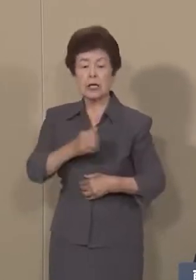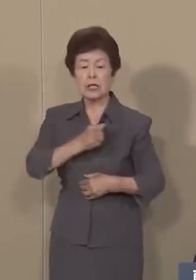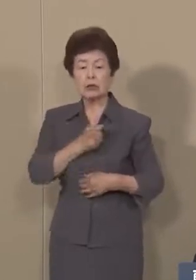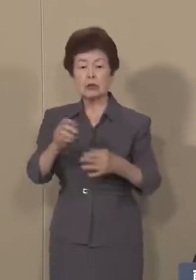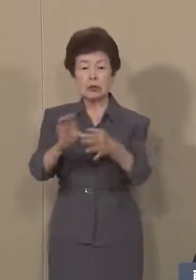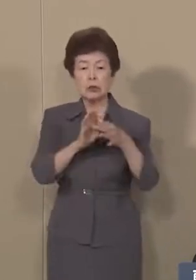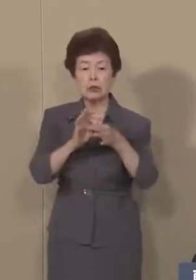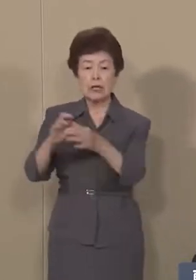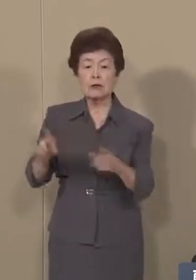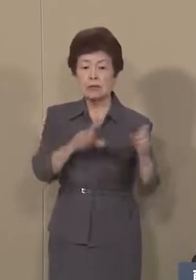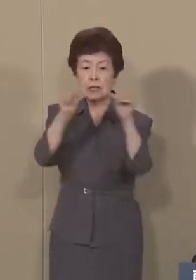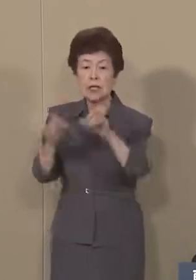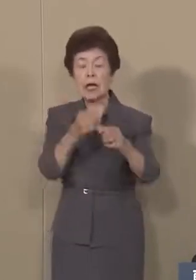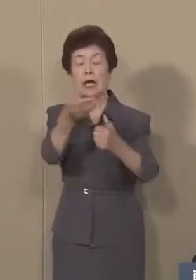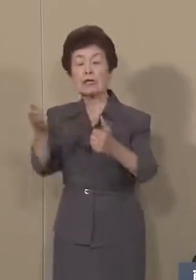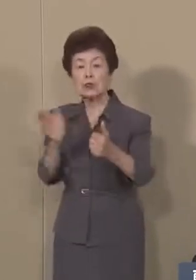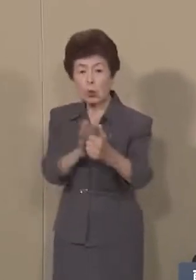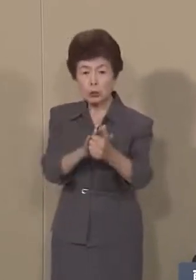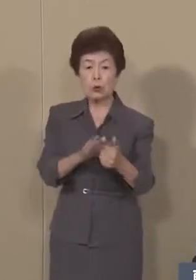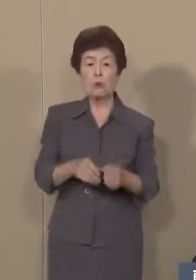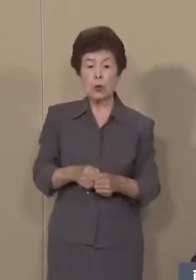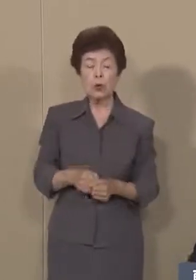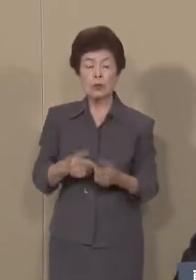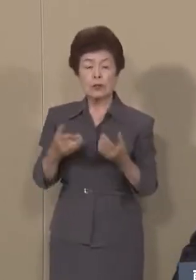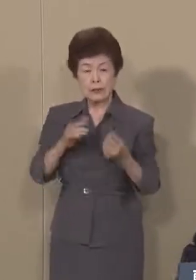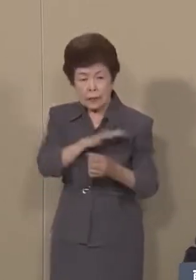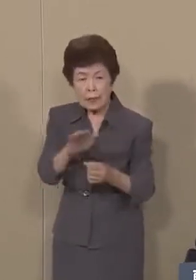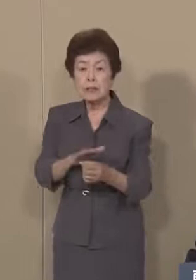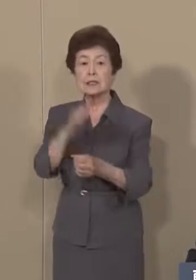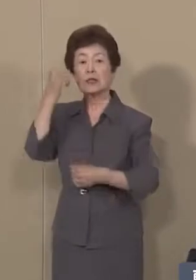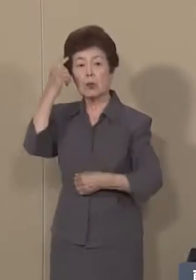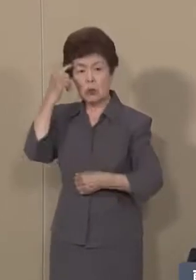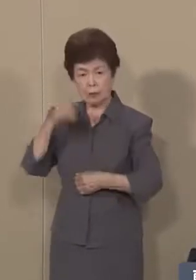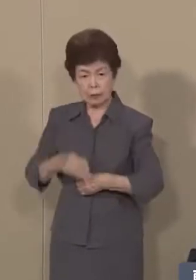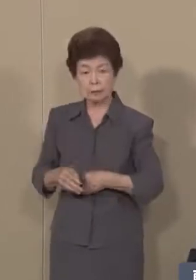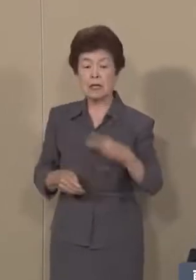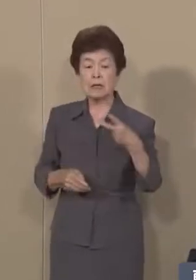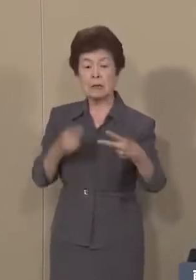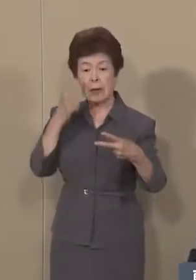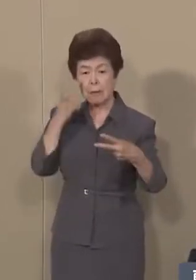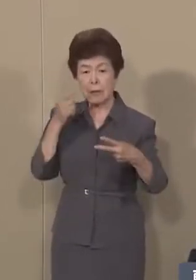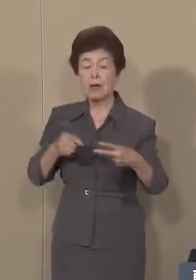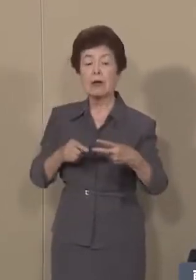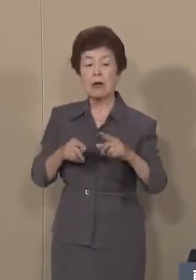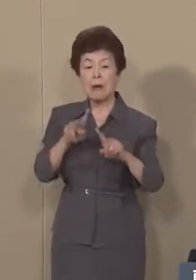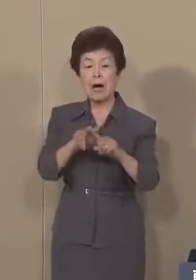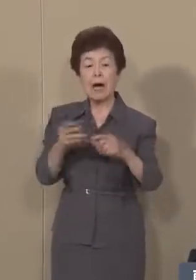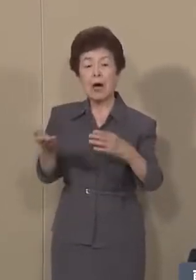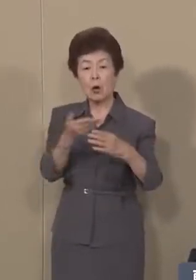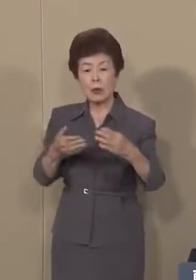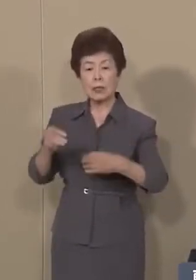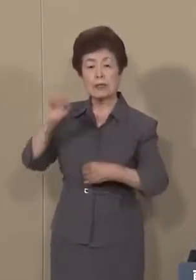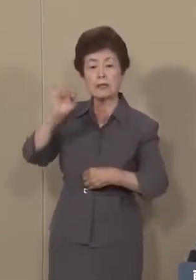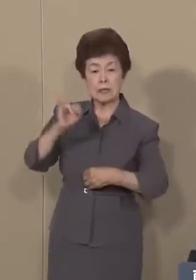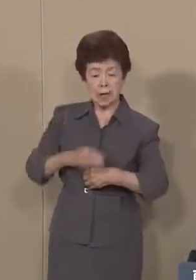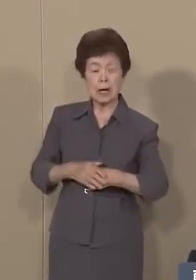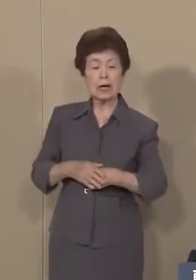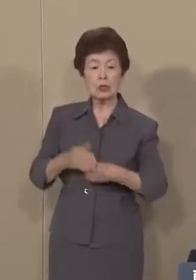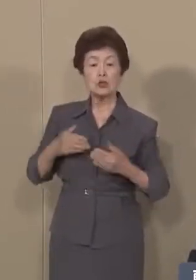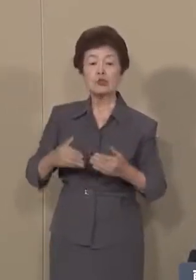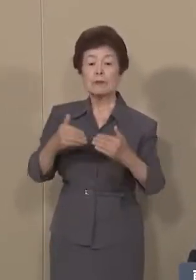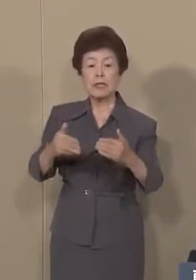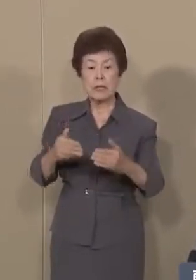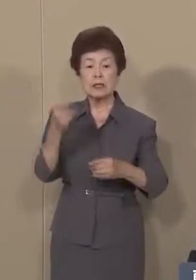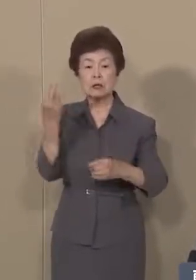保障の徹底が重要だと考えます誰には小池知事が進めようとしている都立校舎病院の